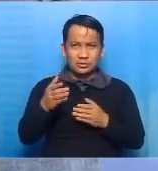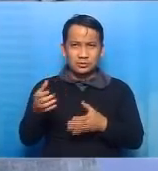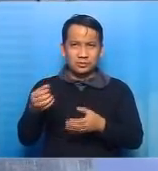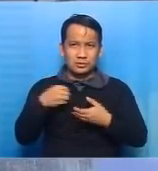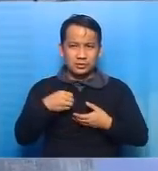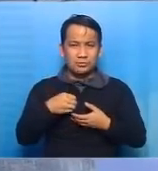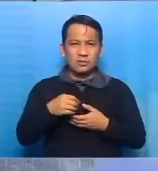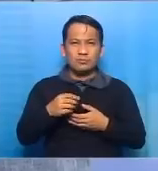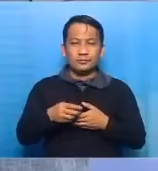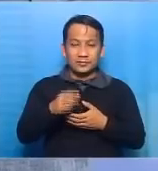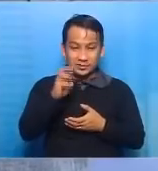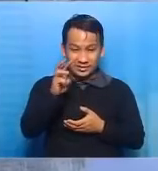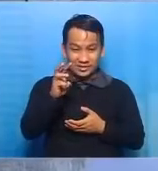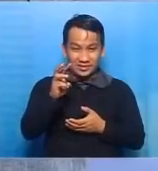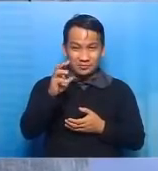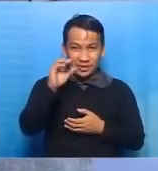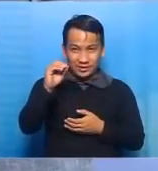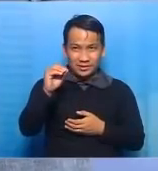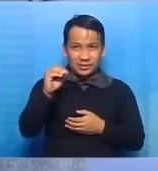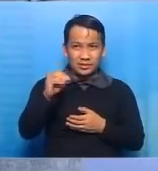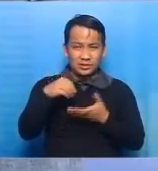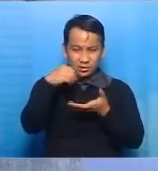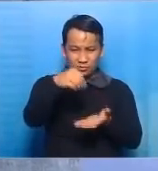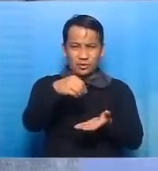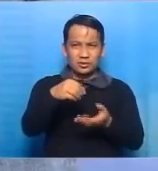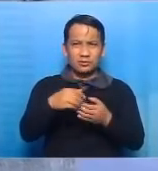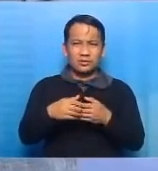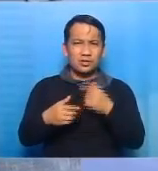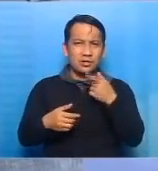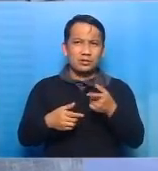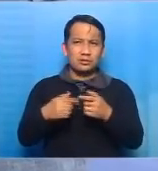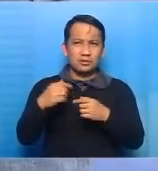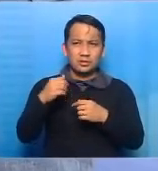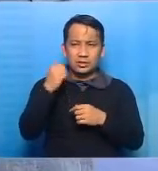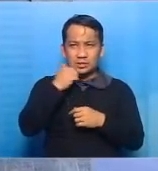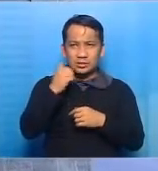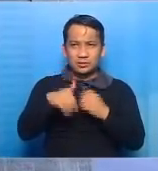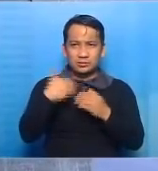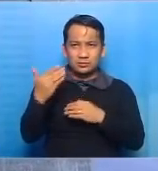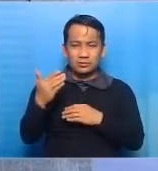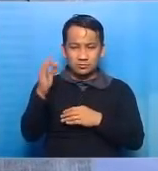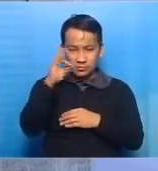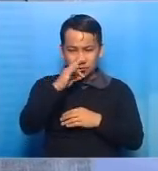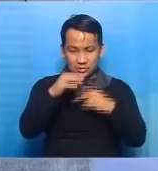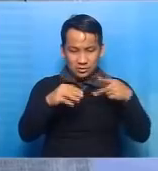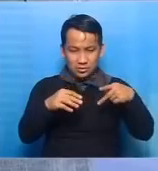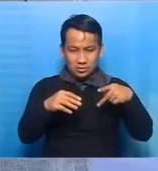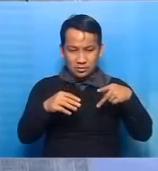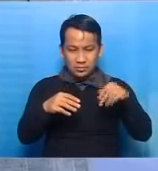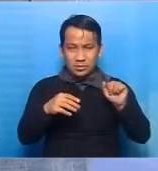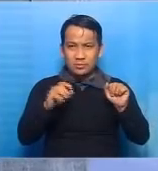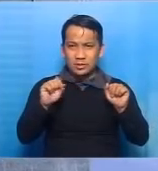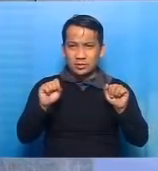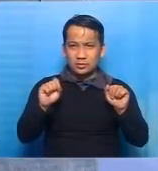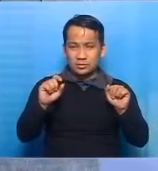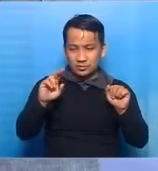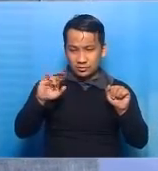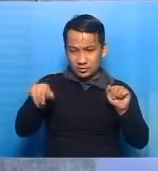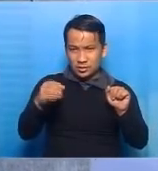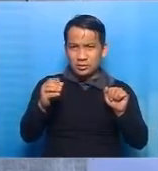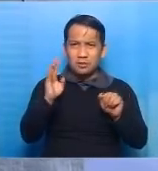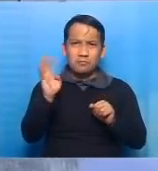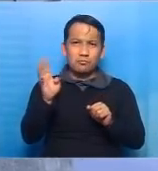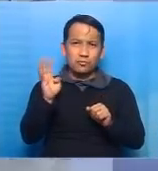tumanggap ng Sixth Man of the Year award matapos siyang mag-init sa laro laban sa Philadelphia 76ers. 40 points